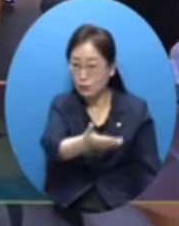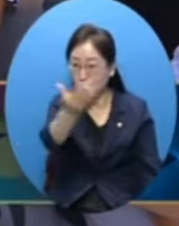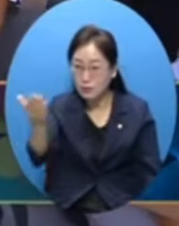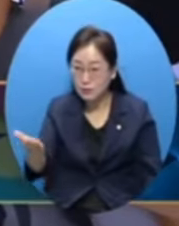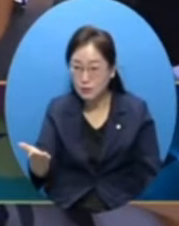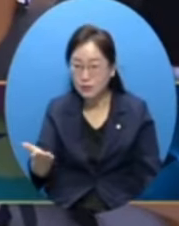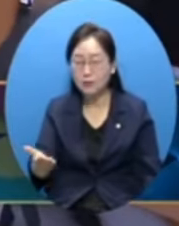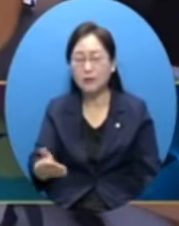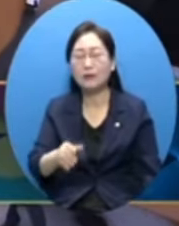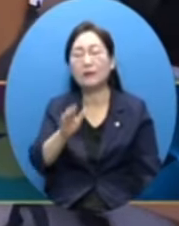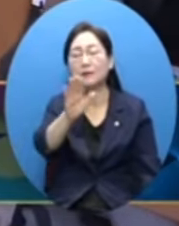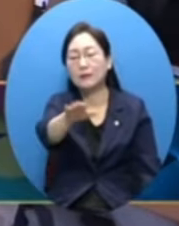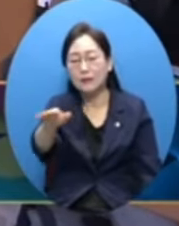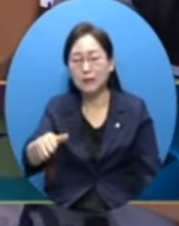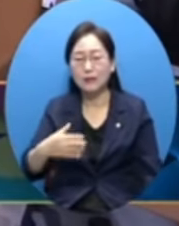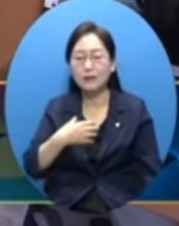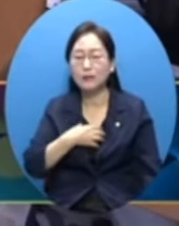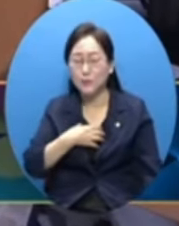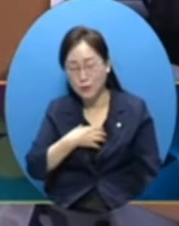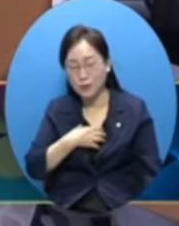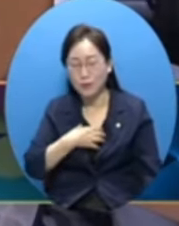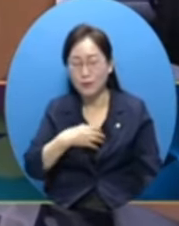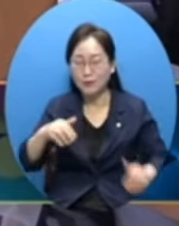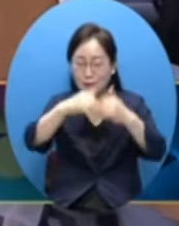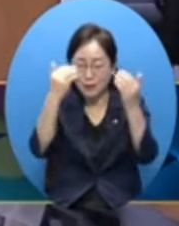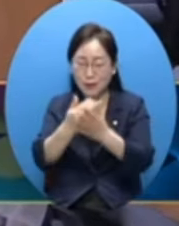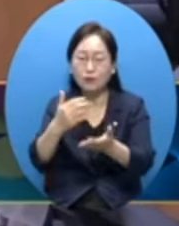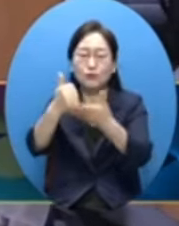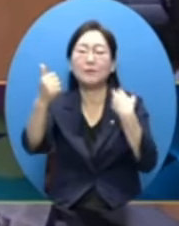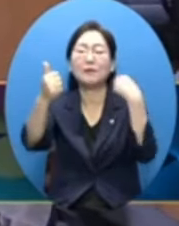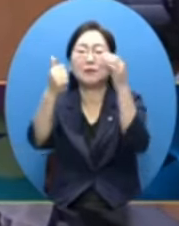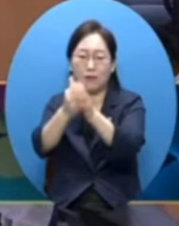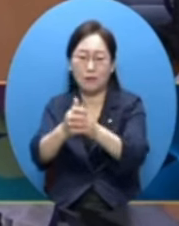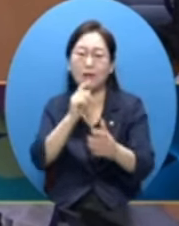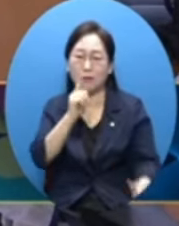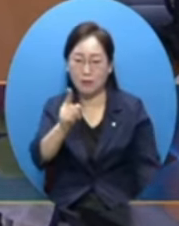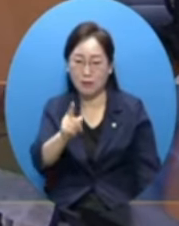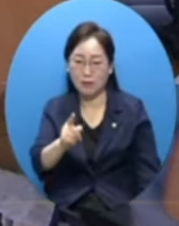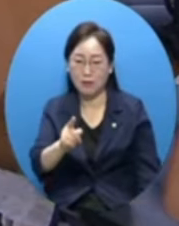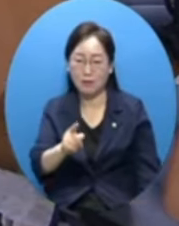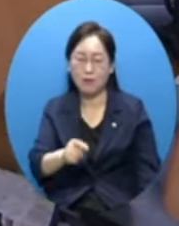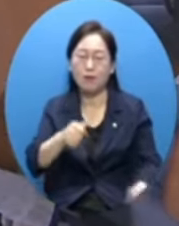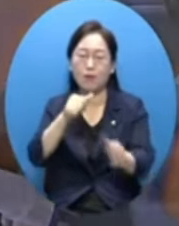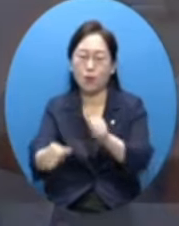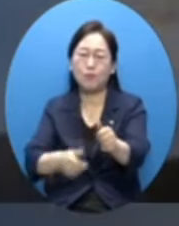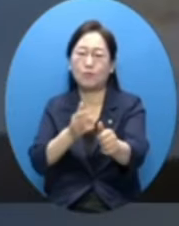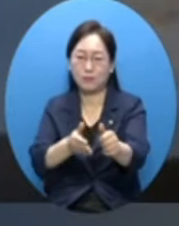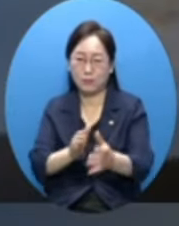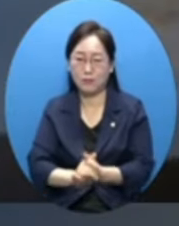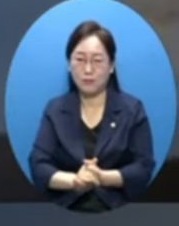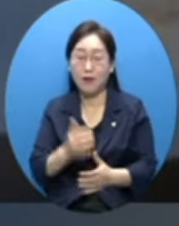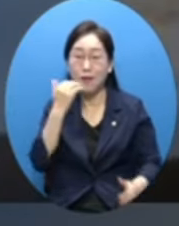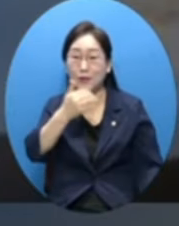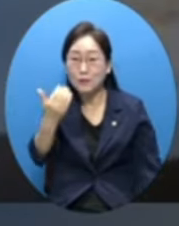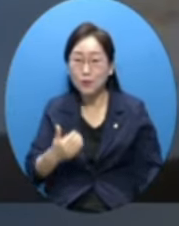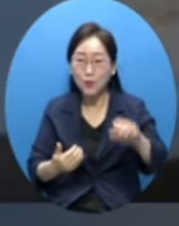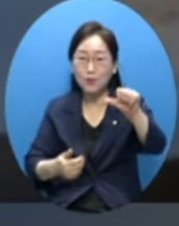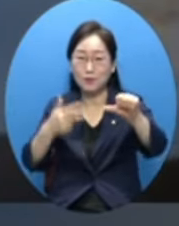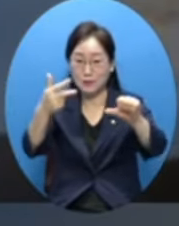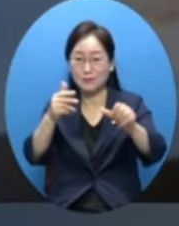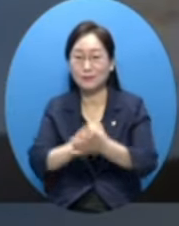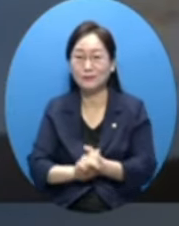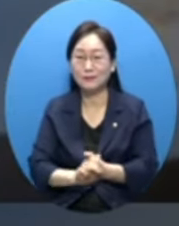모든 염려를 주님께 맡기라고 말씀합니다 염려를 다 주님께 맡기라고 말씀하고 있는 것입니다 베드로전서 5장 7절